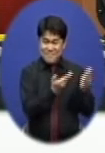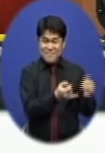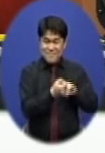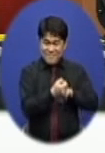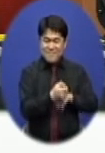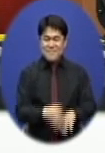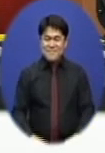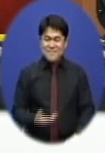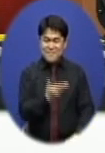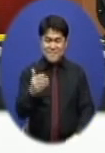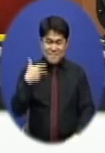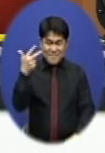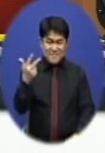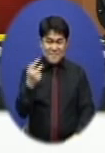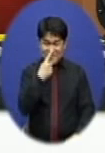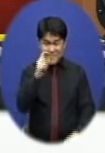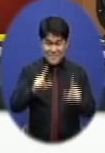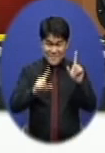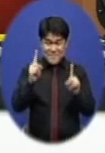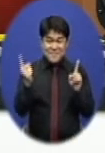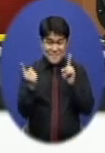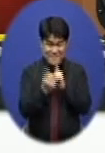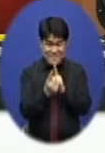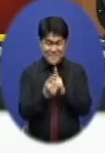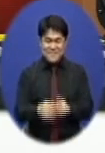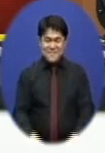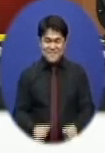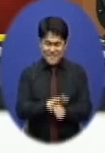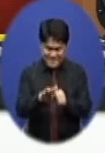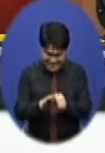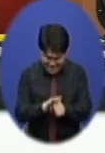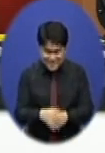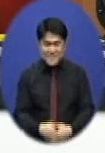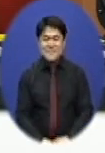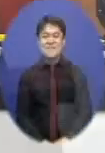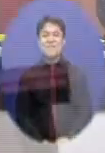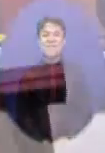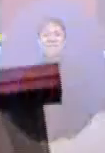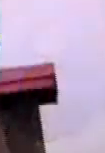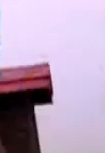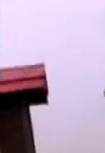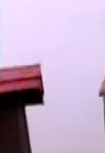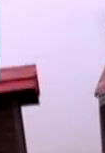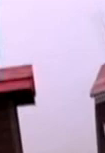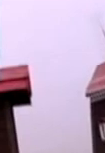싶습니다. 여러분 다음 주에 더욱더 멋진 모습으로 찾아올게요. 사랑합니다. 사랑합니다.